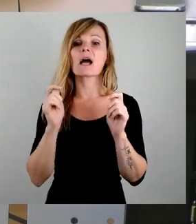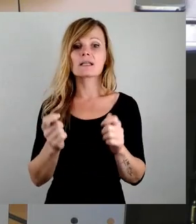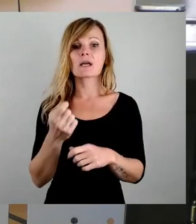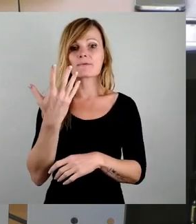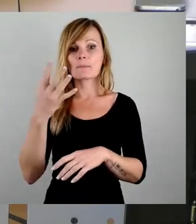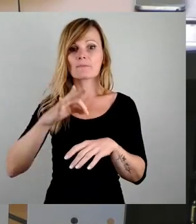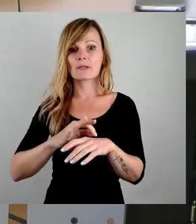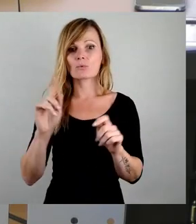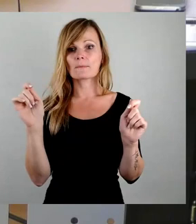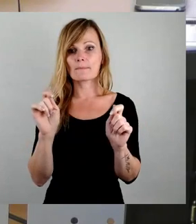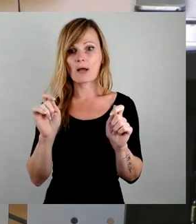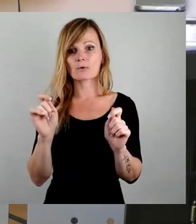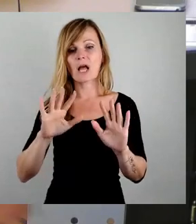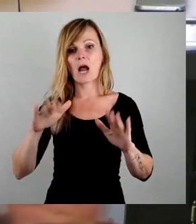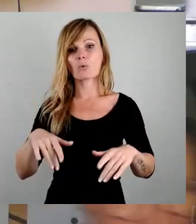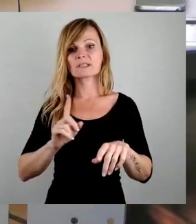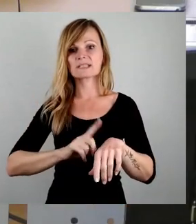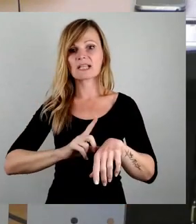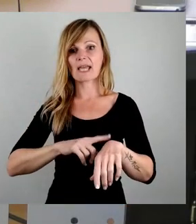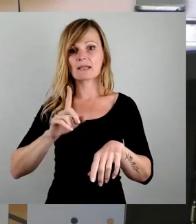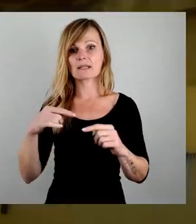Auszeit nach dieser Debatte. Danke.